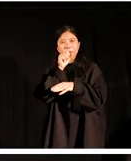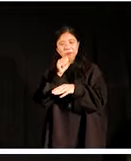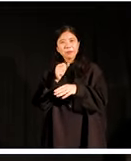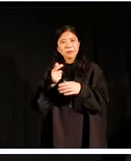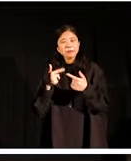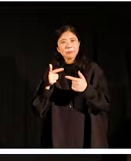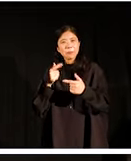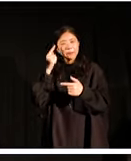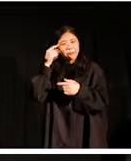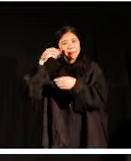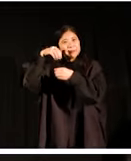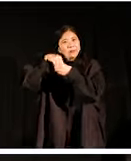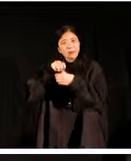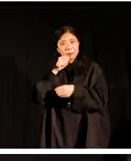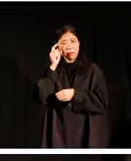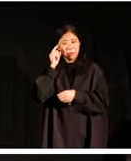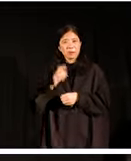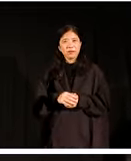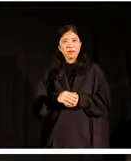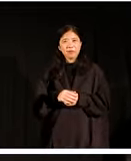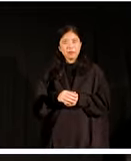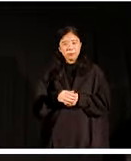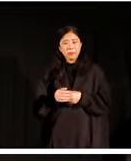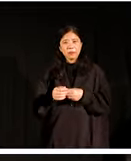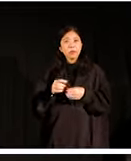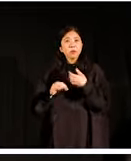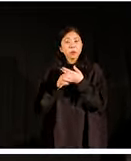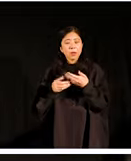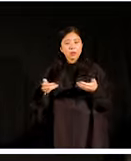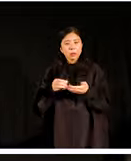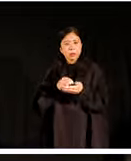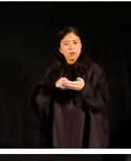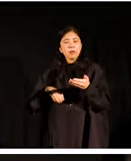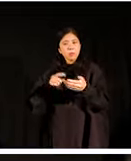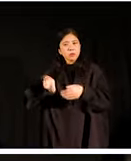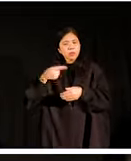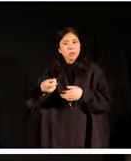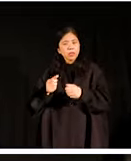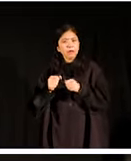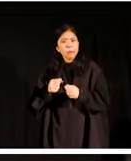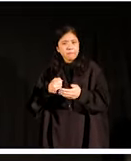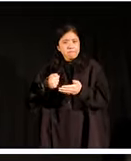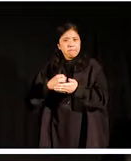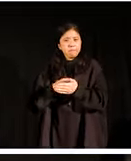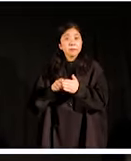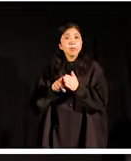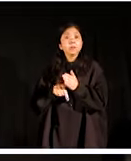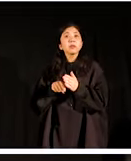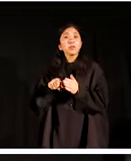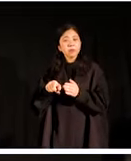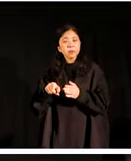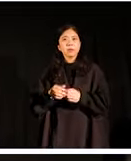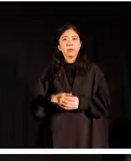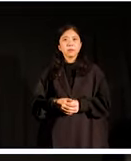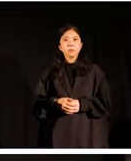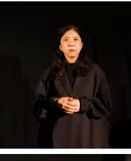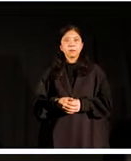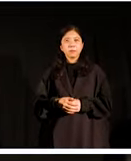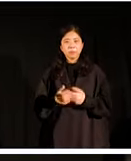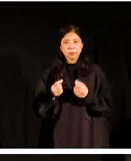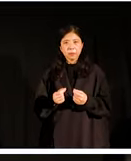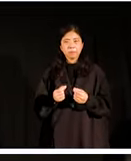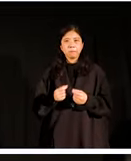心がけていくと例えば大きい決断仕事を辞めて次のに行くかとか何か大きい決断がある時でもあの構こうしっかり